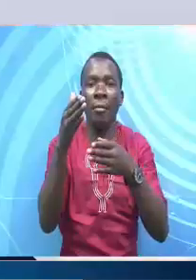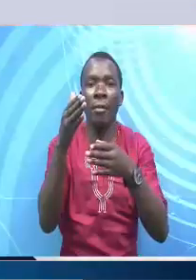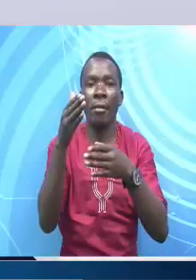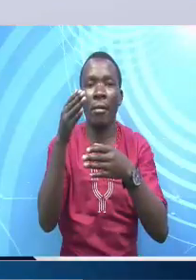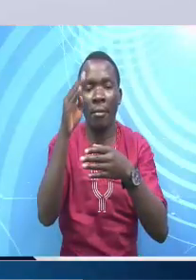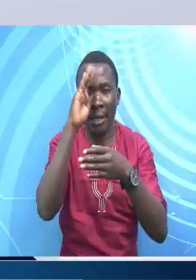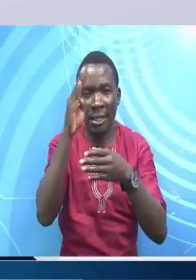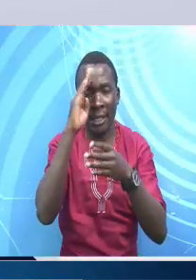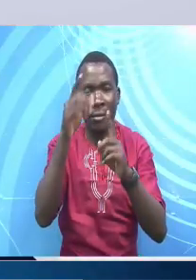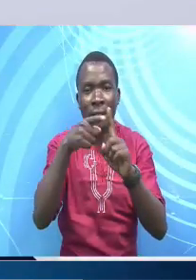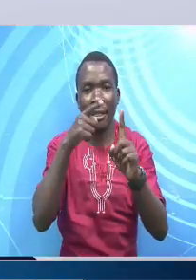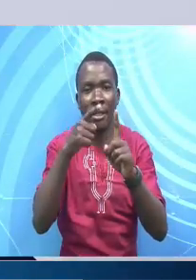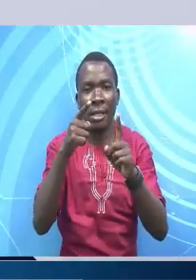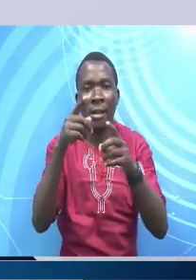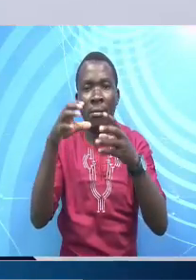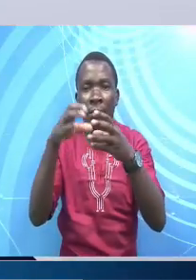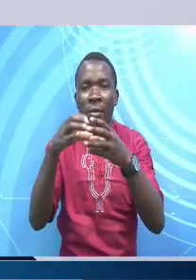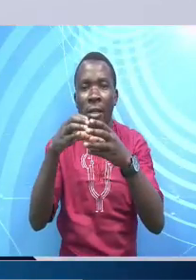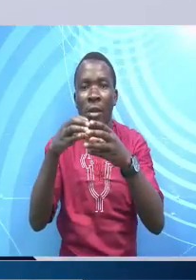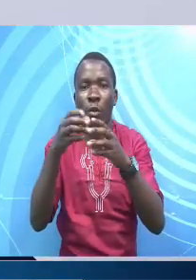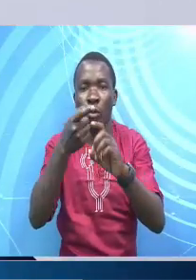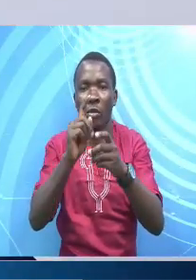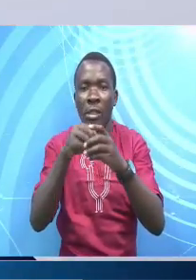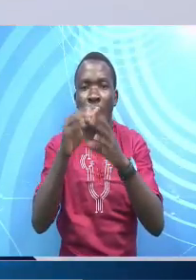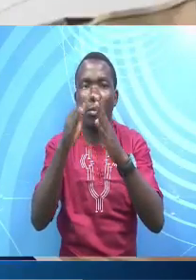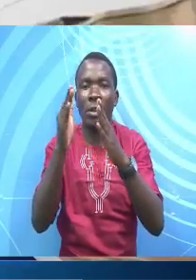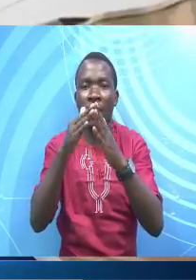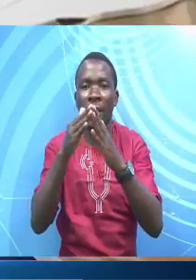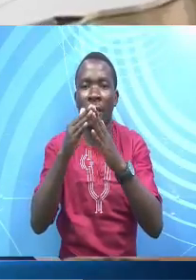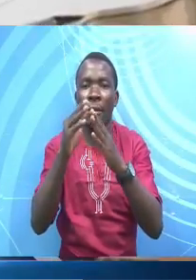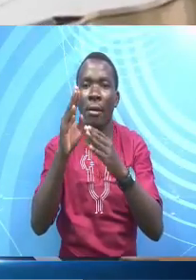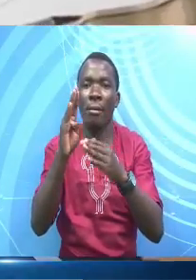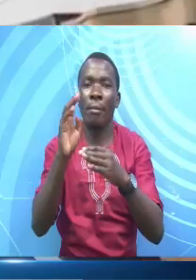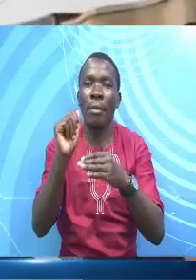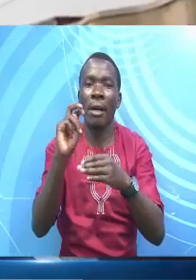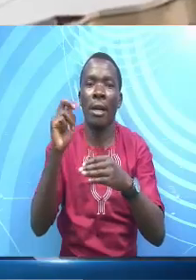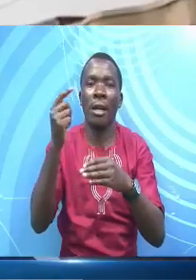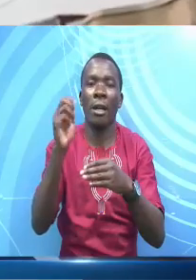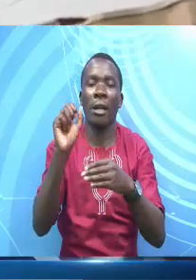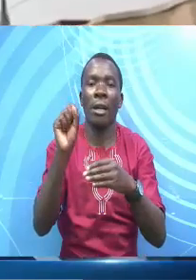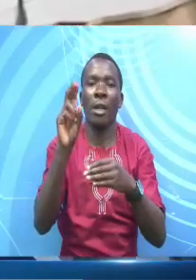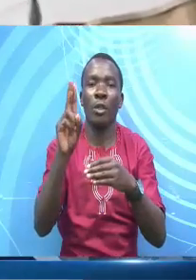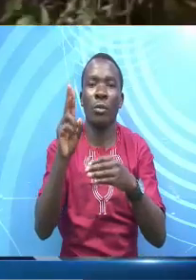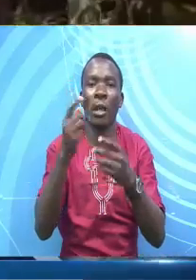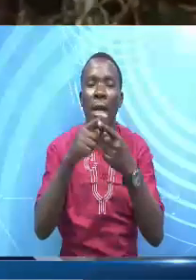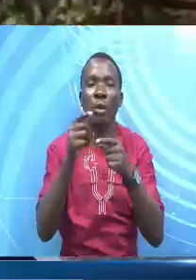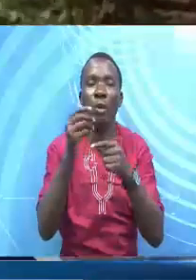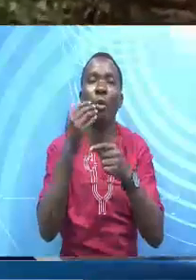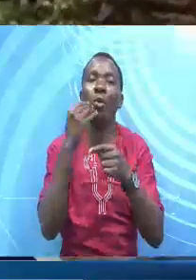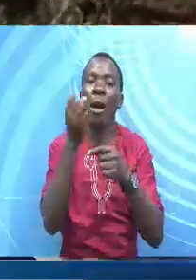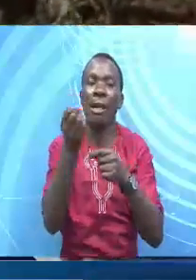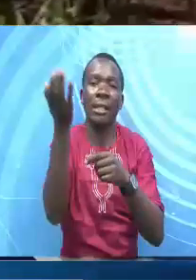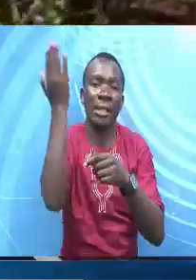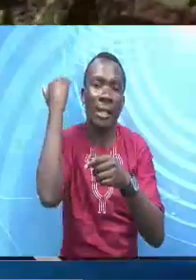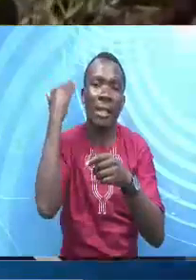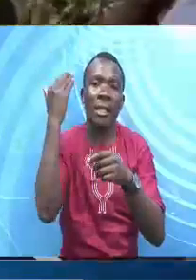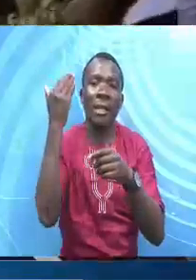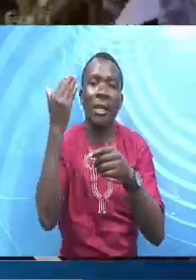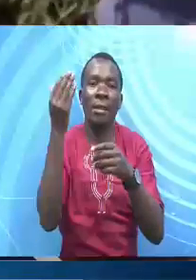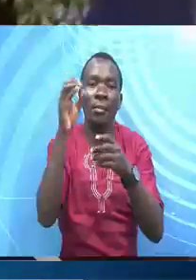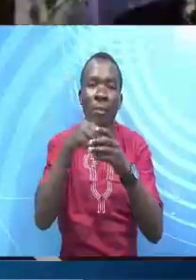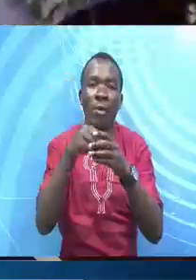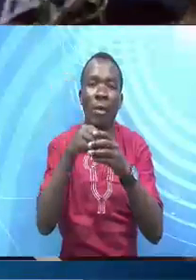zagabweho milometero 12 uvuye mu mujyi wa Bangassou, ni umujyi wari umaze iminsi maboko y'inyeshyamba, ariko kuwa gatanu ushize wari wigaruwe n'ingabo za Loni. Mu